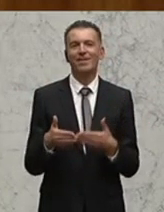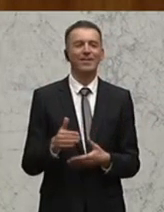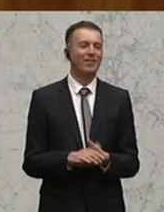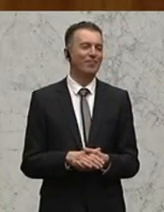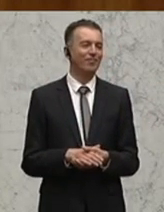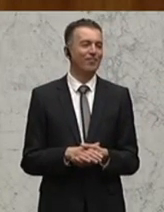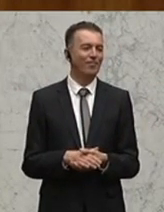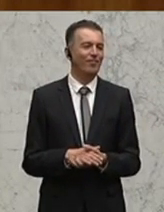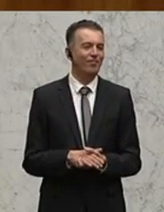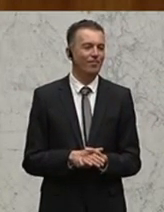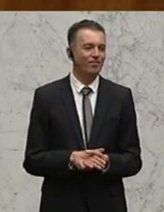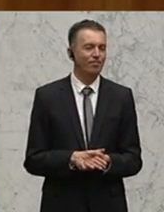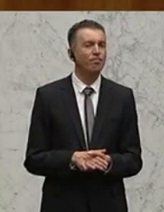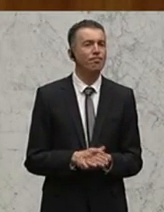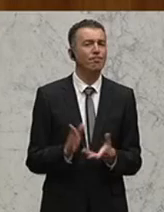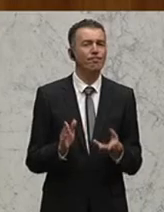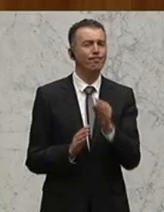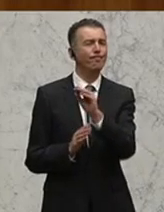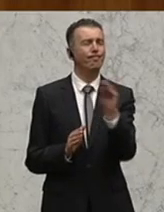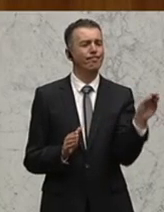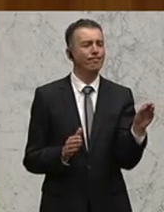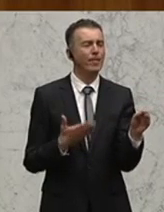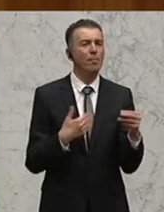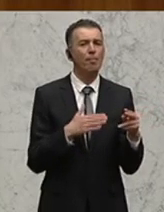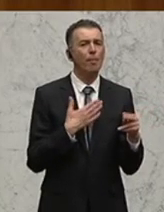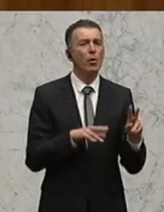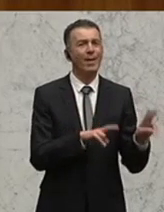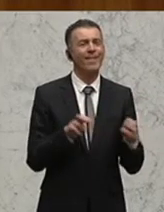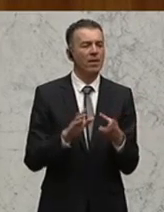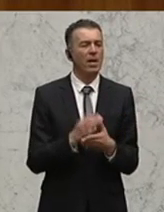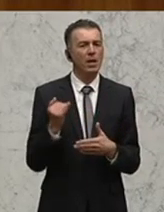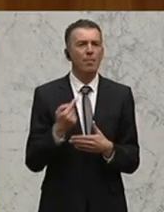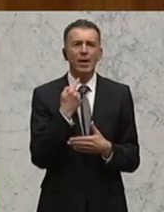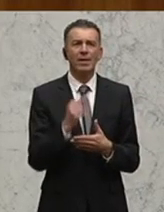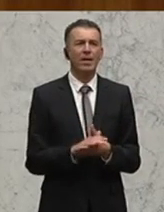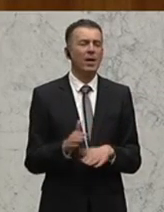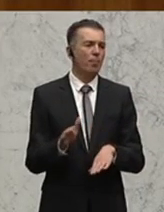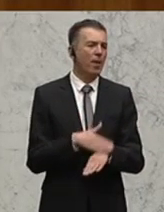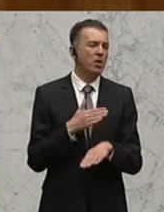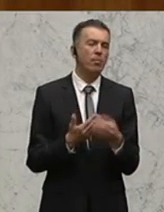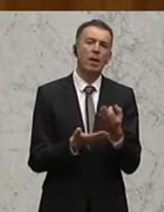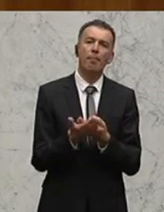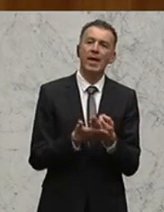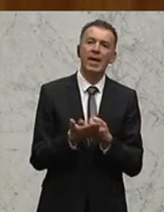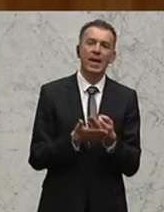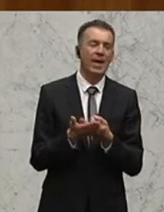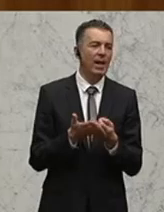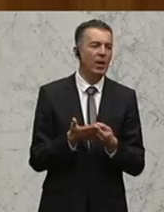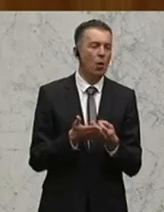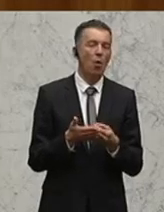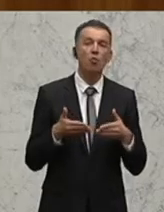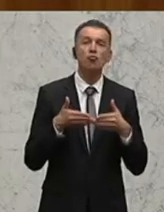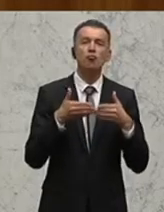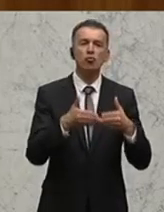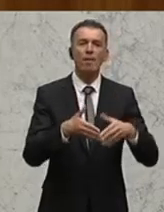das sei einigen Stammbuch geschrieben, da möchte ich zitieren, weil ich mir gesagt habe, das Beispiel, die Bildung ist ein riesiger Dampfer und bis